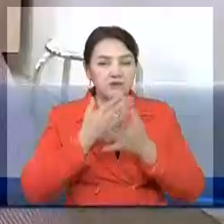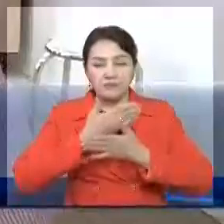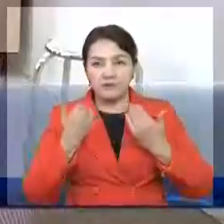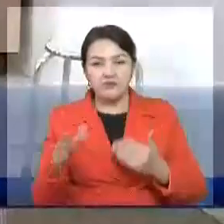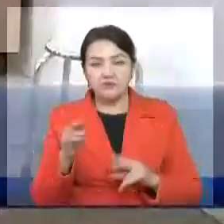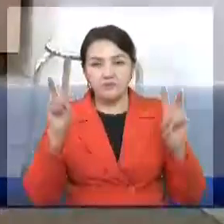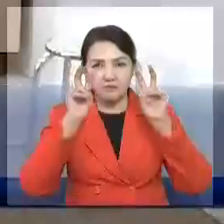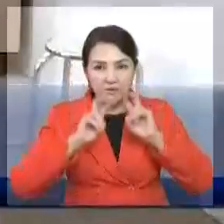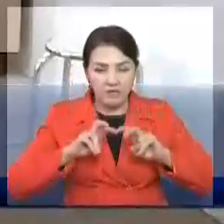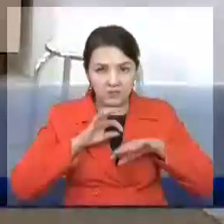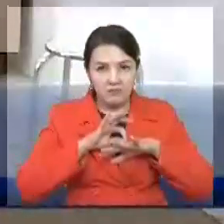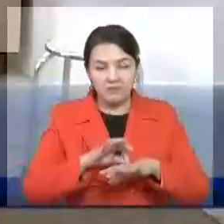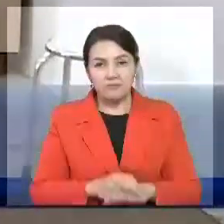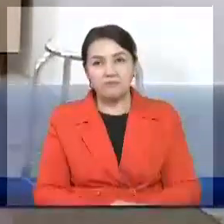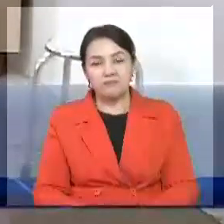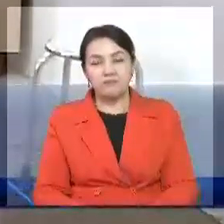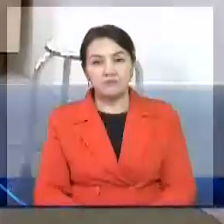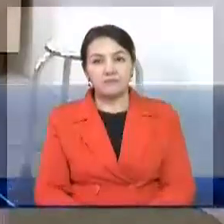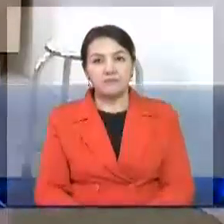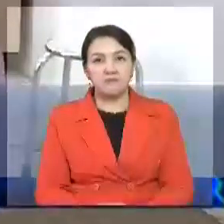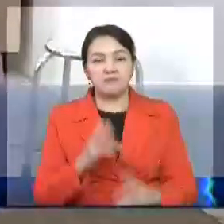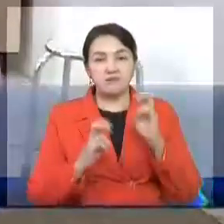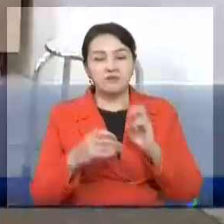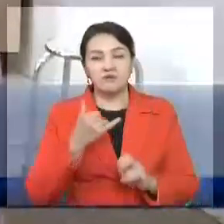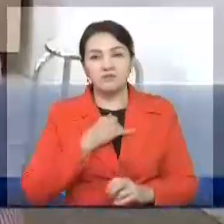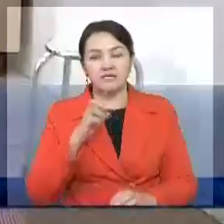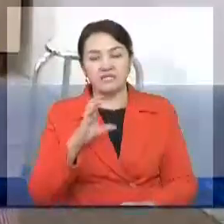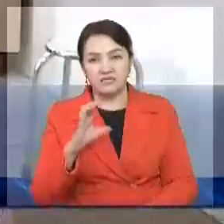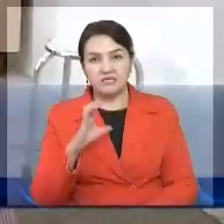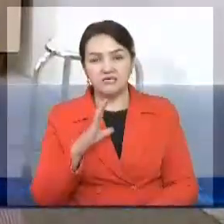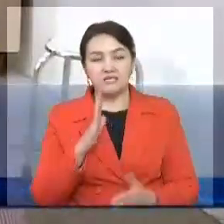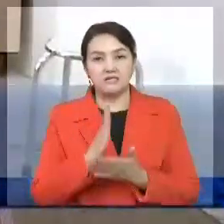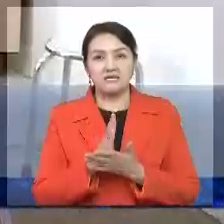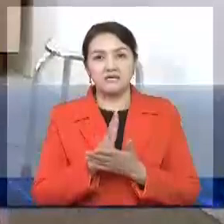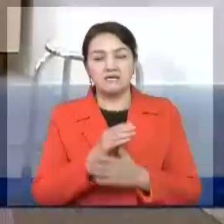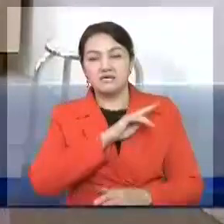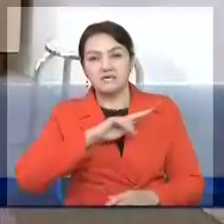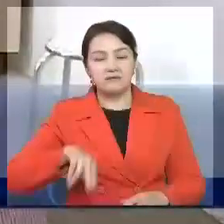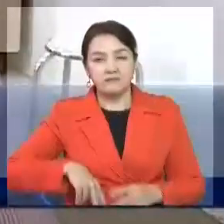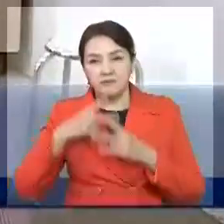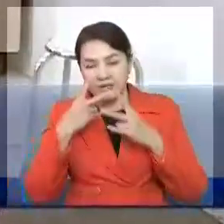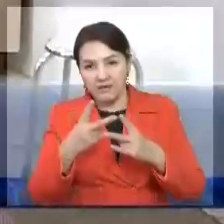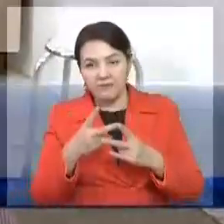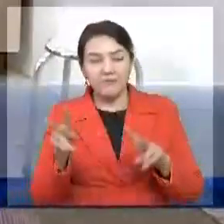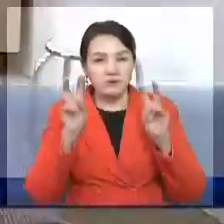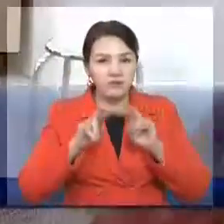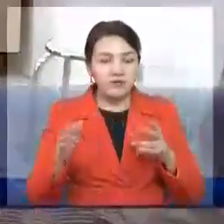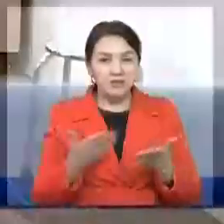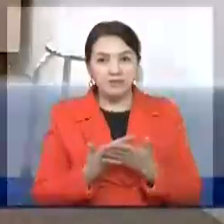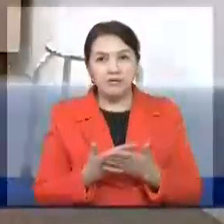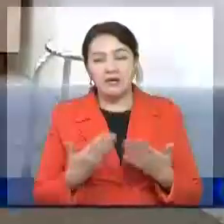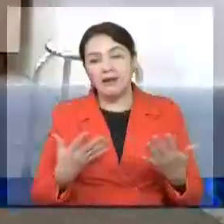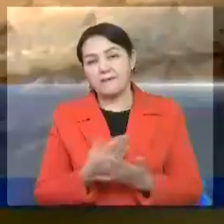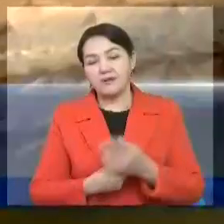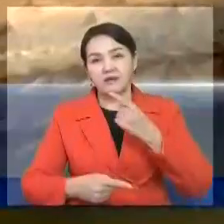все проверяем, ОТК проверяет. В цехе у нас на БАЦе завсклад есть, она все проверяет. Если что-то не то, мы